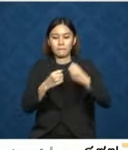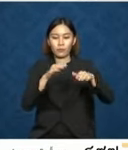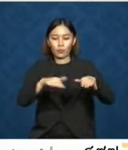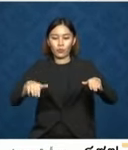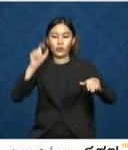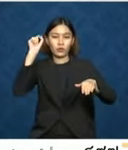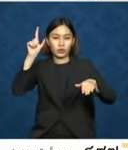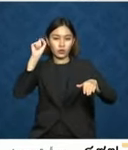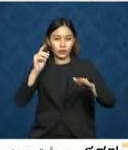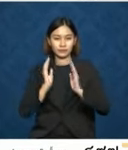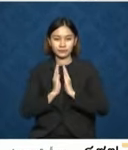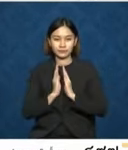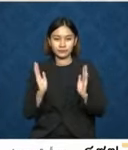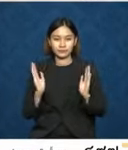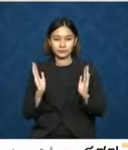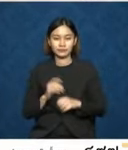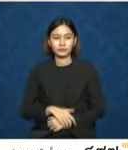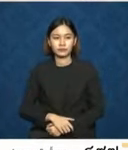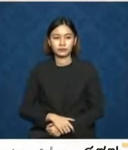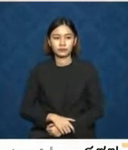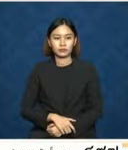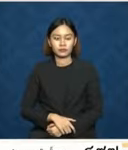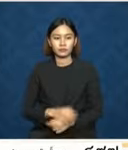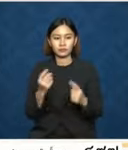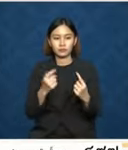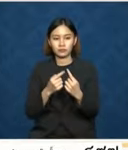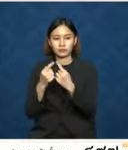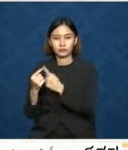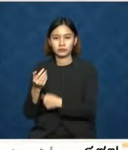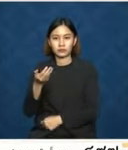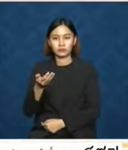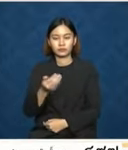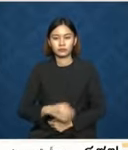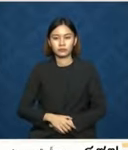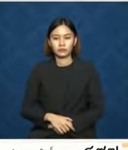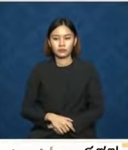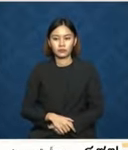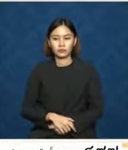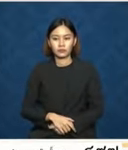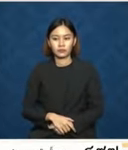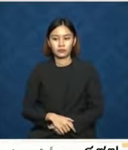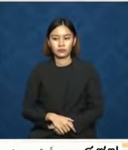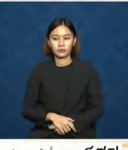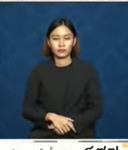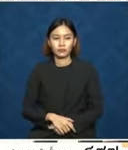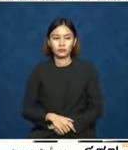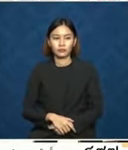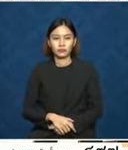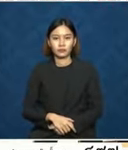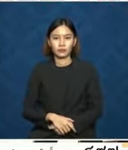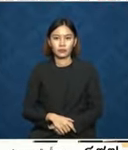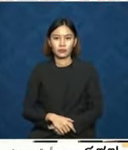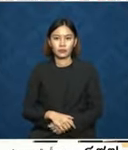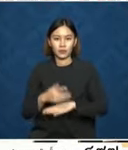ค่ะขอบคุณค่ะท่านประธานต่อไปขอเชิญคุณเซียจำทองครับ